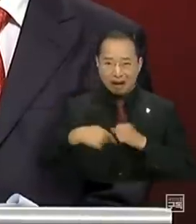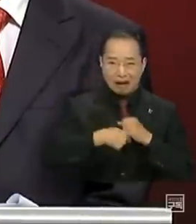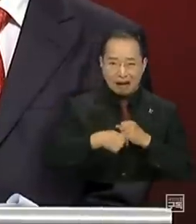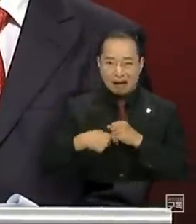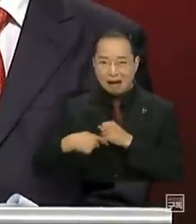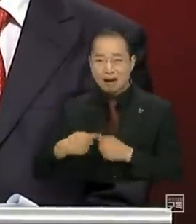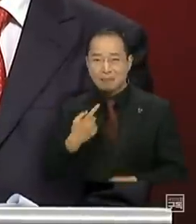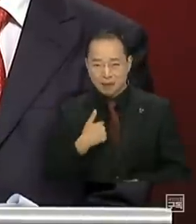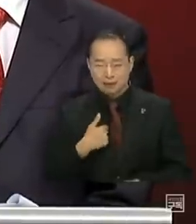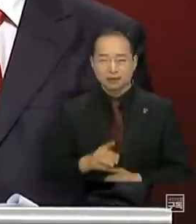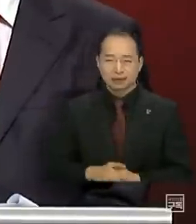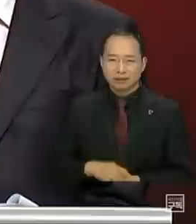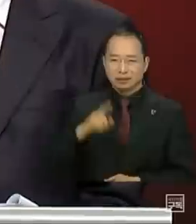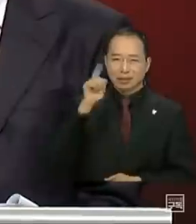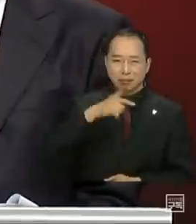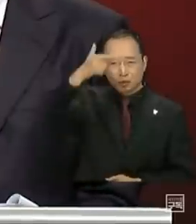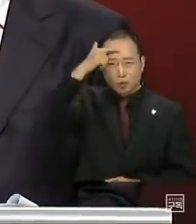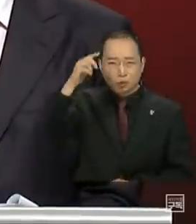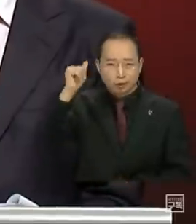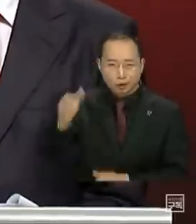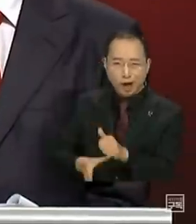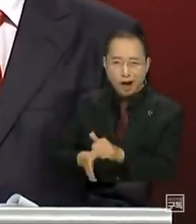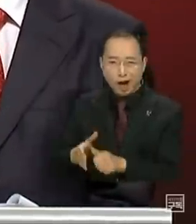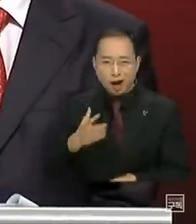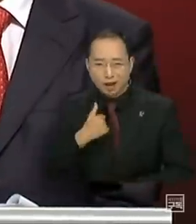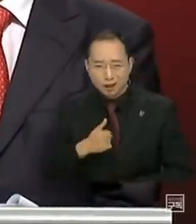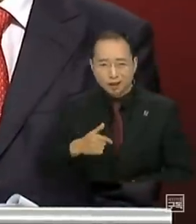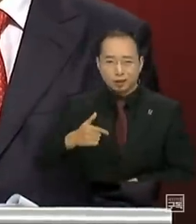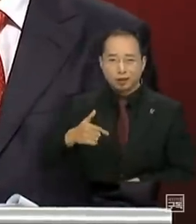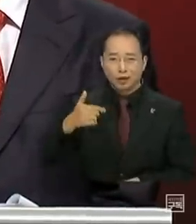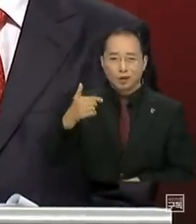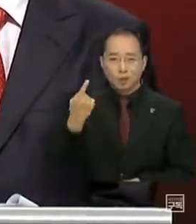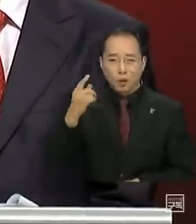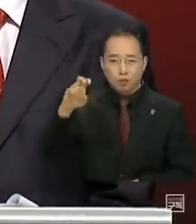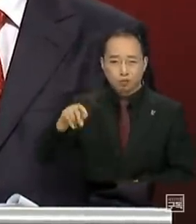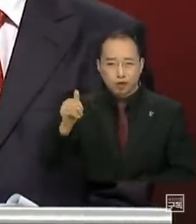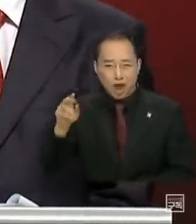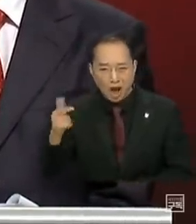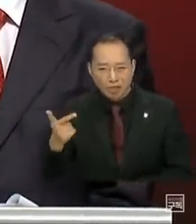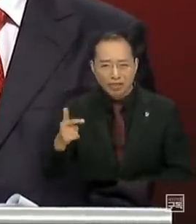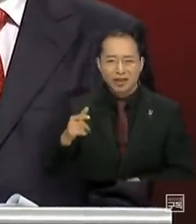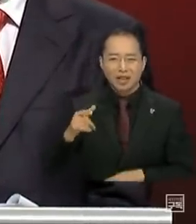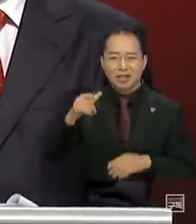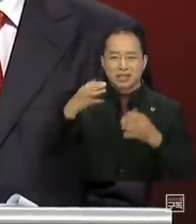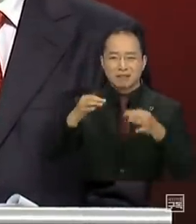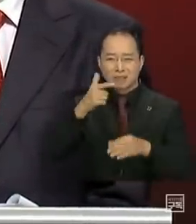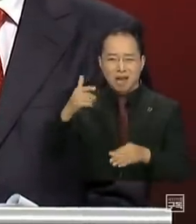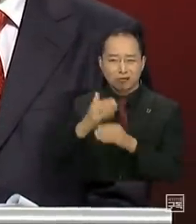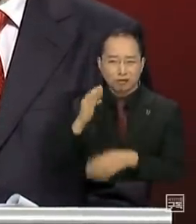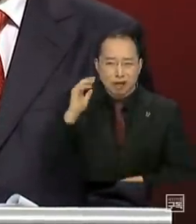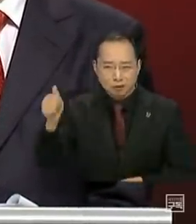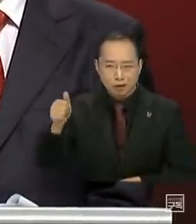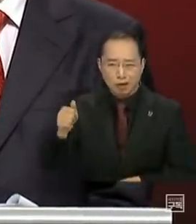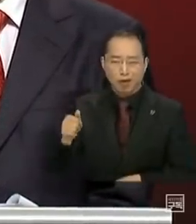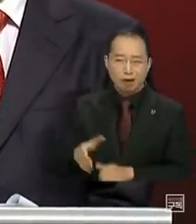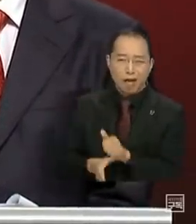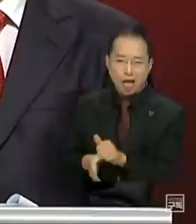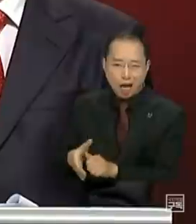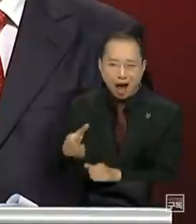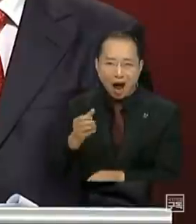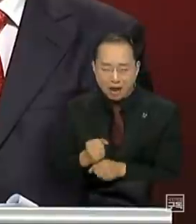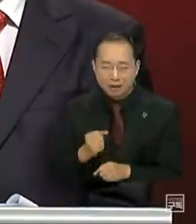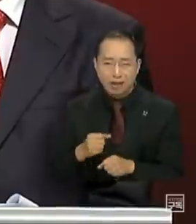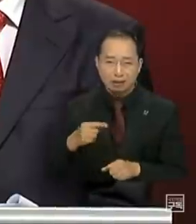저격수도 해봤고 노무현 저격수도 하면서 온갖 조사도 다 받아봤고 경남지사를 하면서